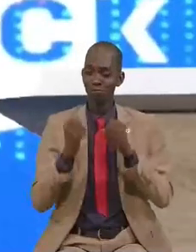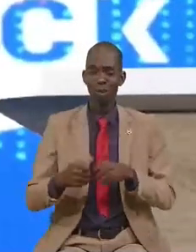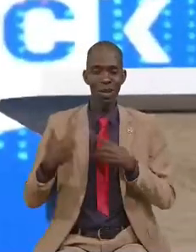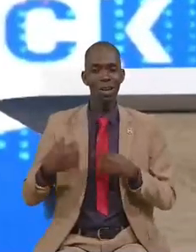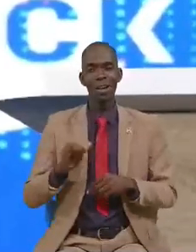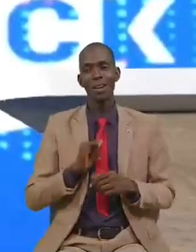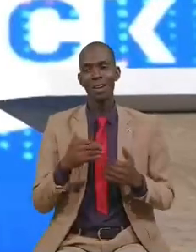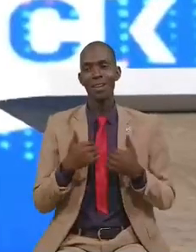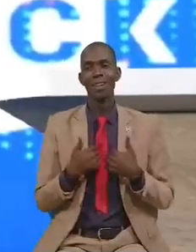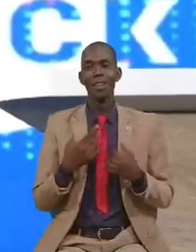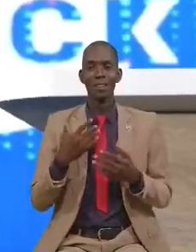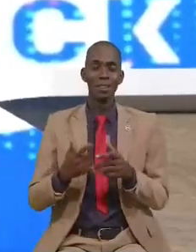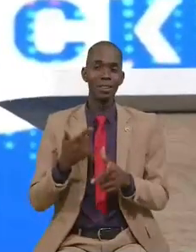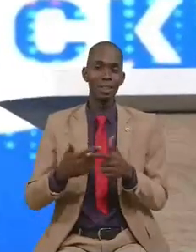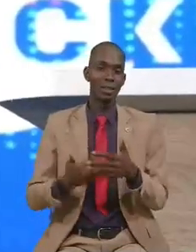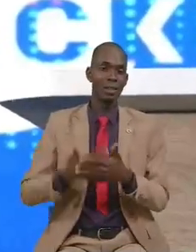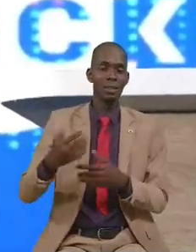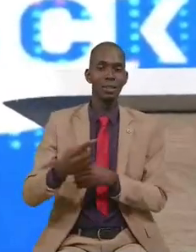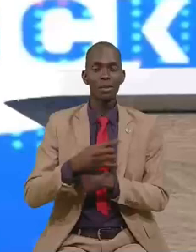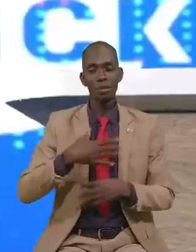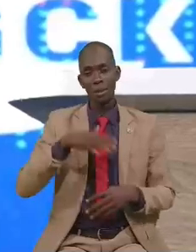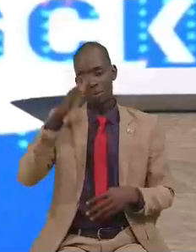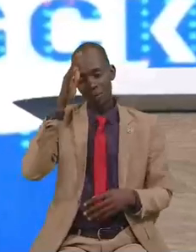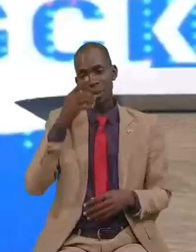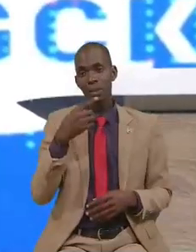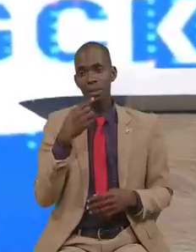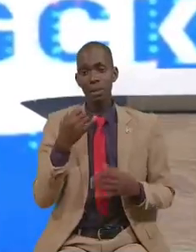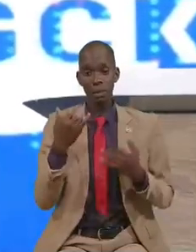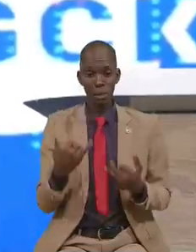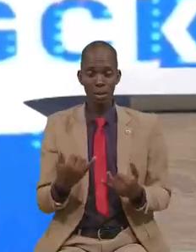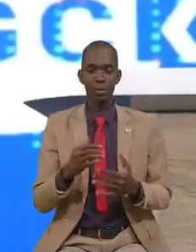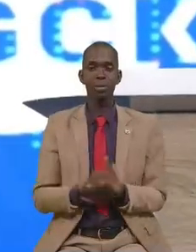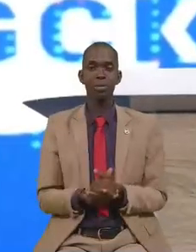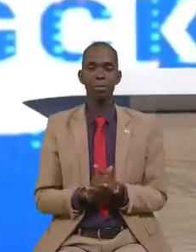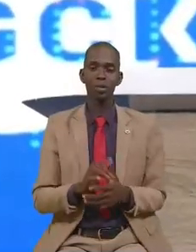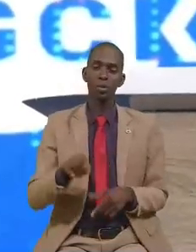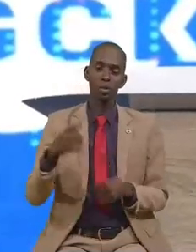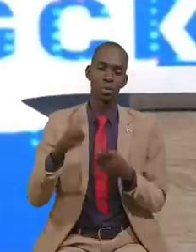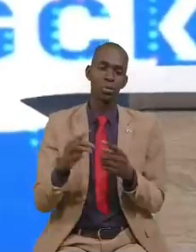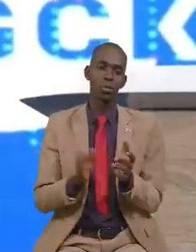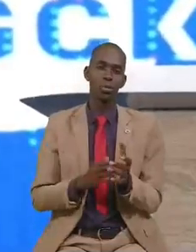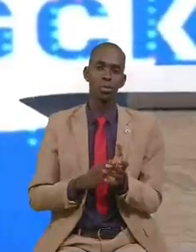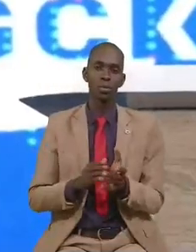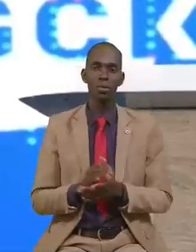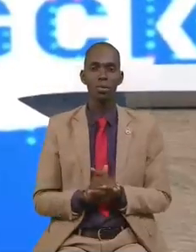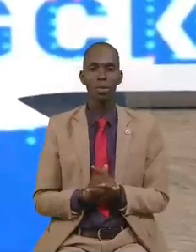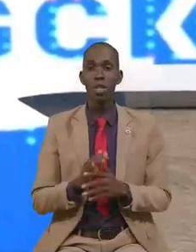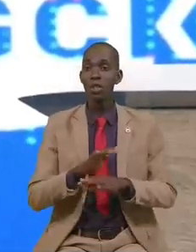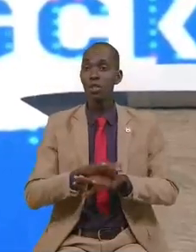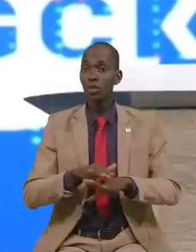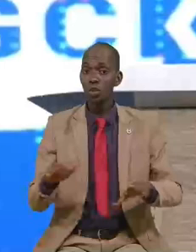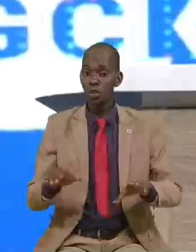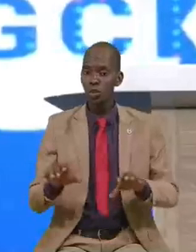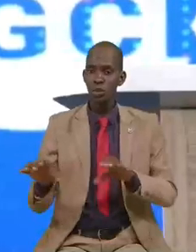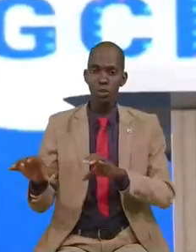lendemain, mon père a dit, maintenant, à l'école, ne fais